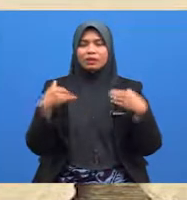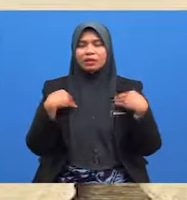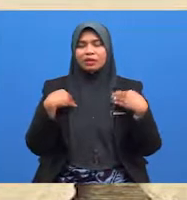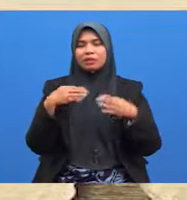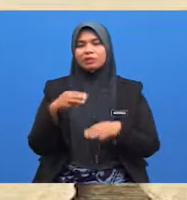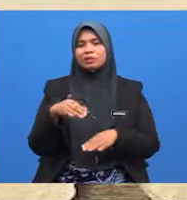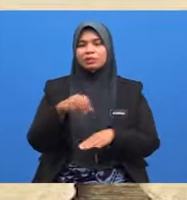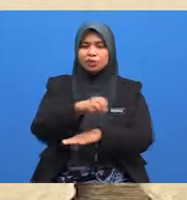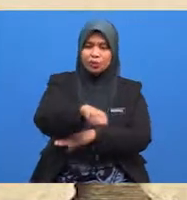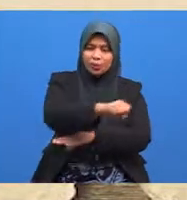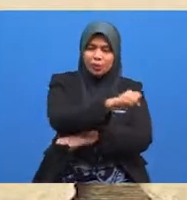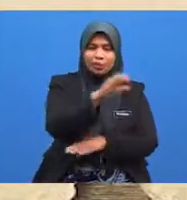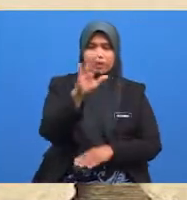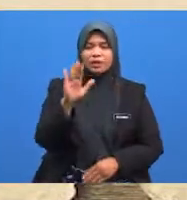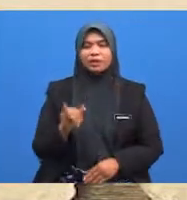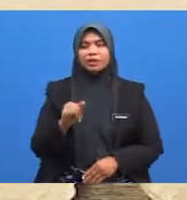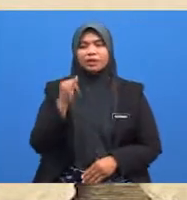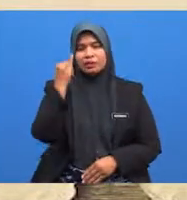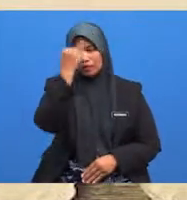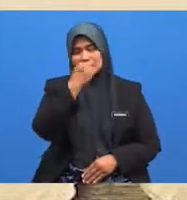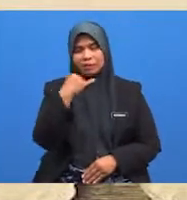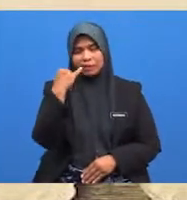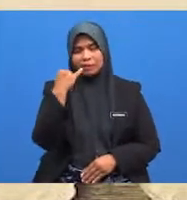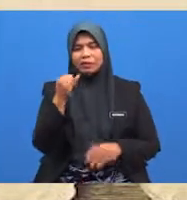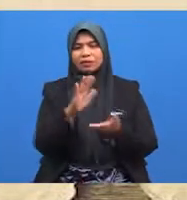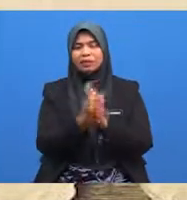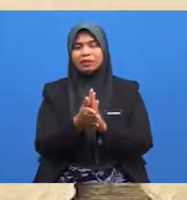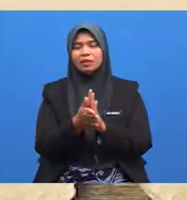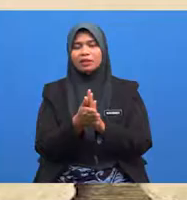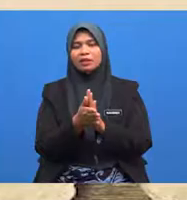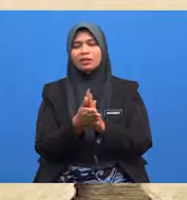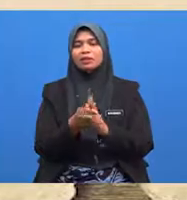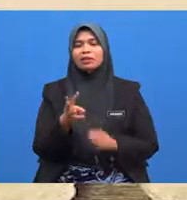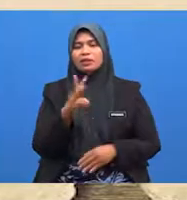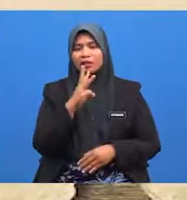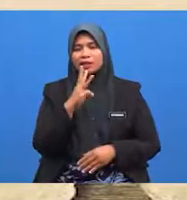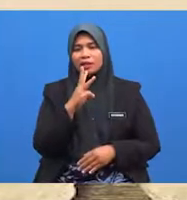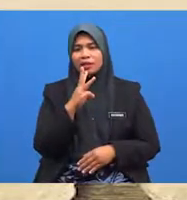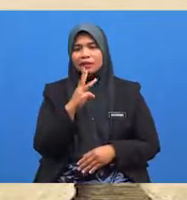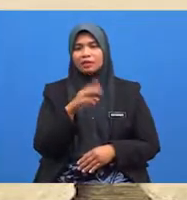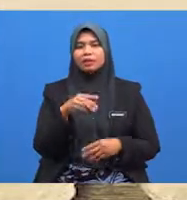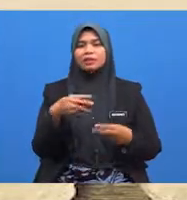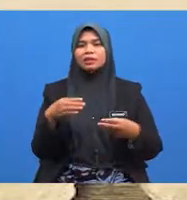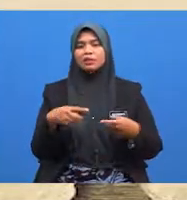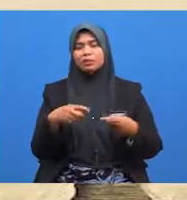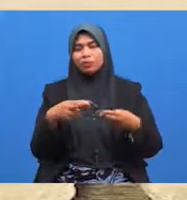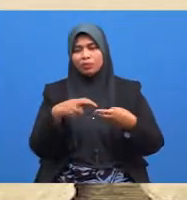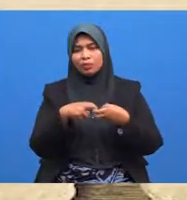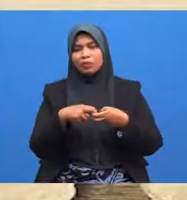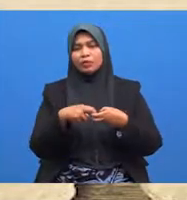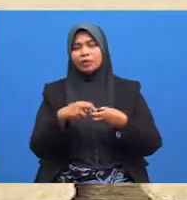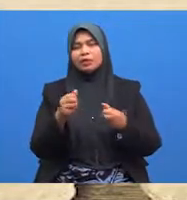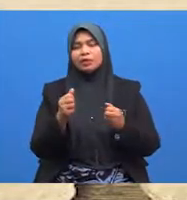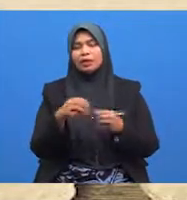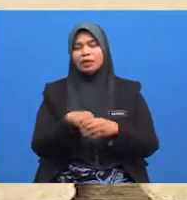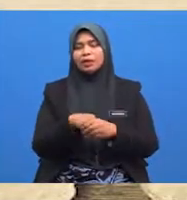indah. Justru, elemen air atau sungai yang dikaitkan dengan keindahan kehidupan di dalam